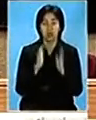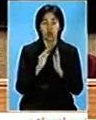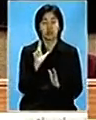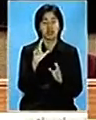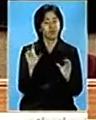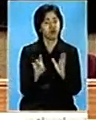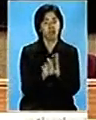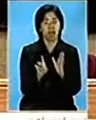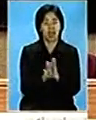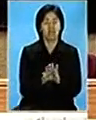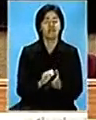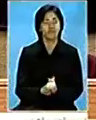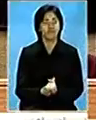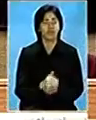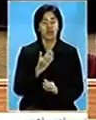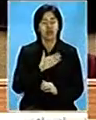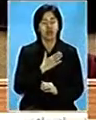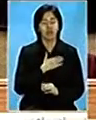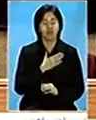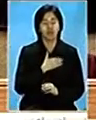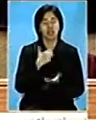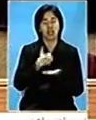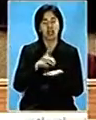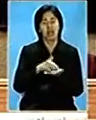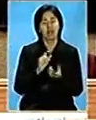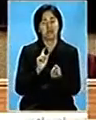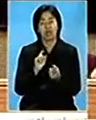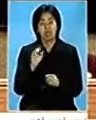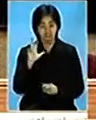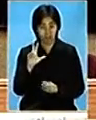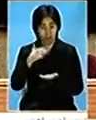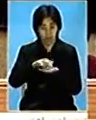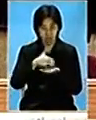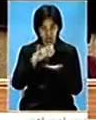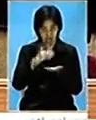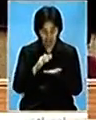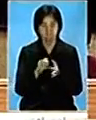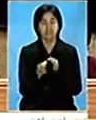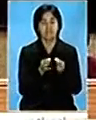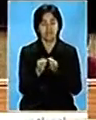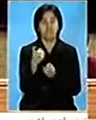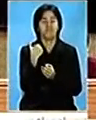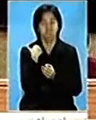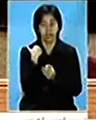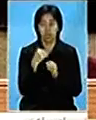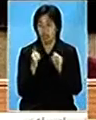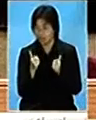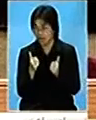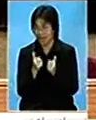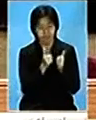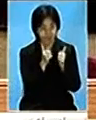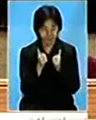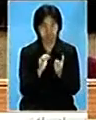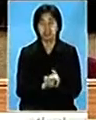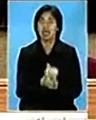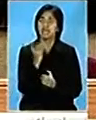ครับแล้วผมก็จะให้ผู้ชี้แจงได้ตอบนะครับก็ถือว่าที่ประชุมรับทราบนะครับนะฮะเอาอย่างนี้นะครับเชิญ